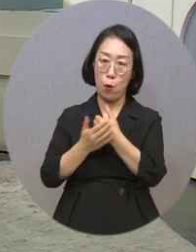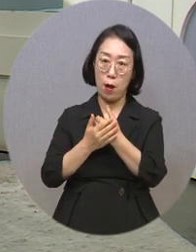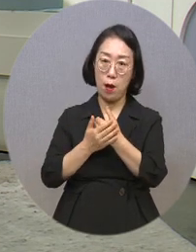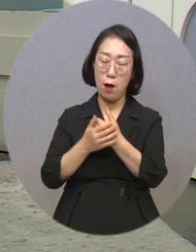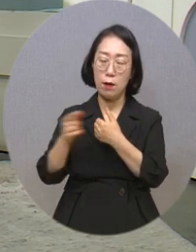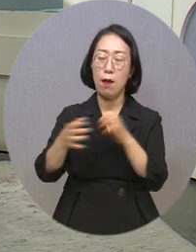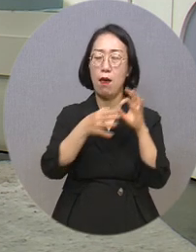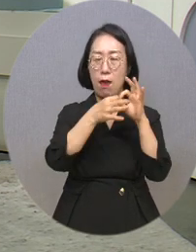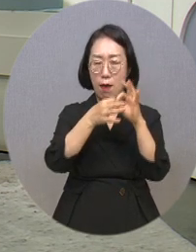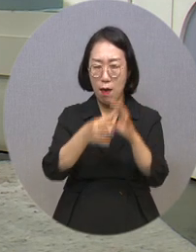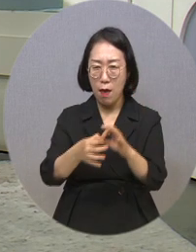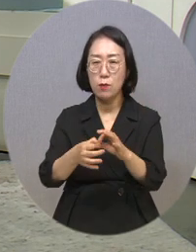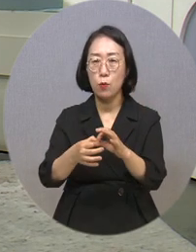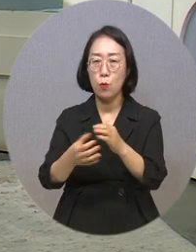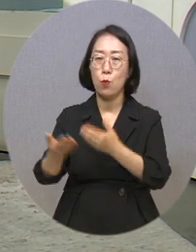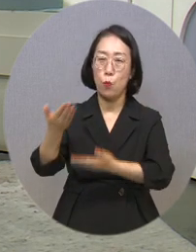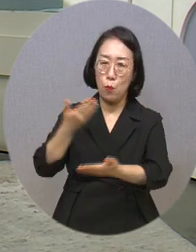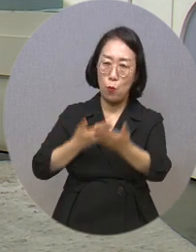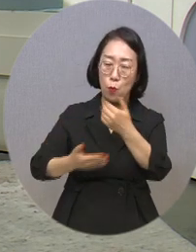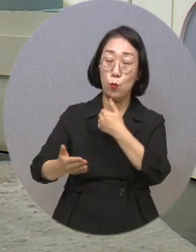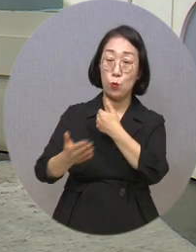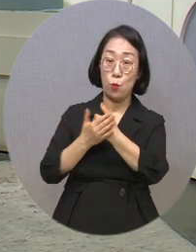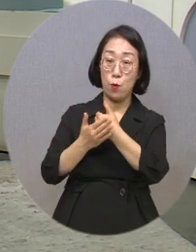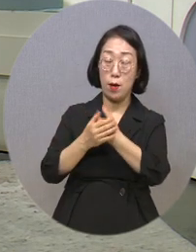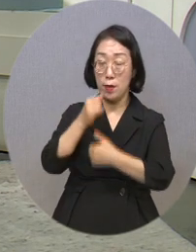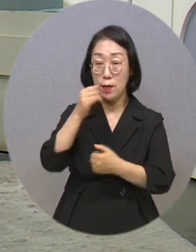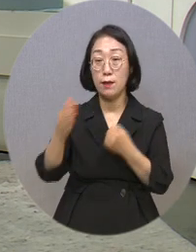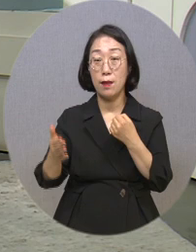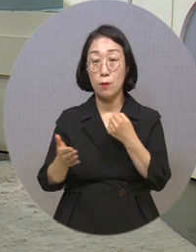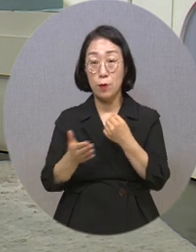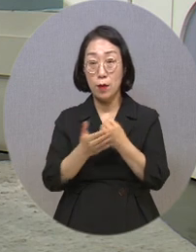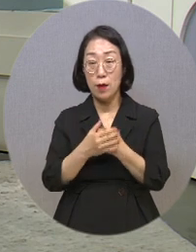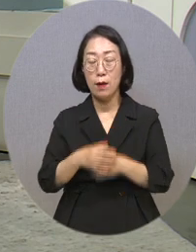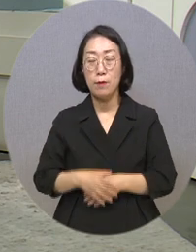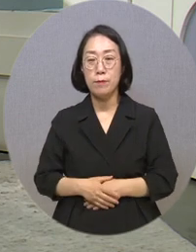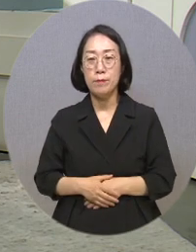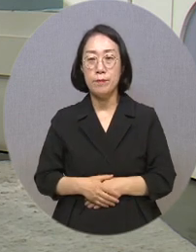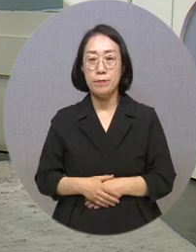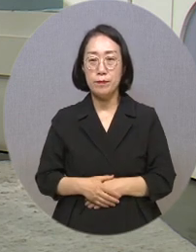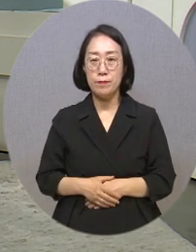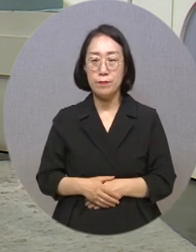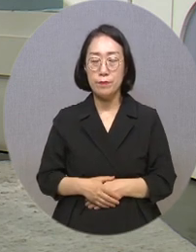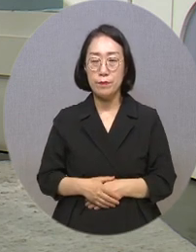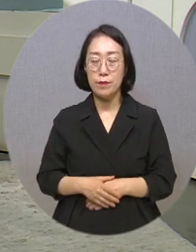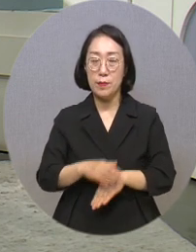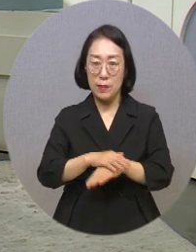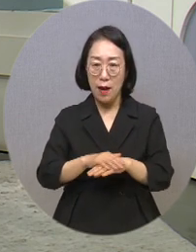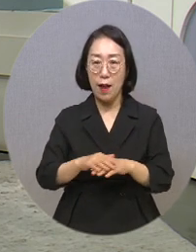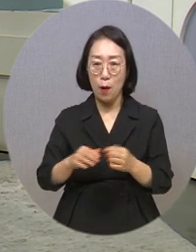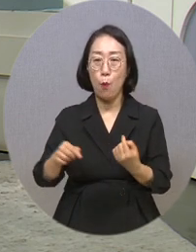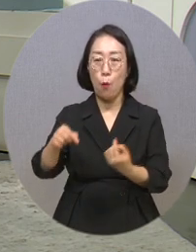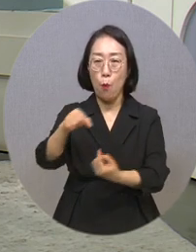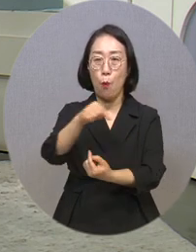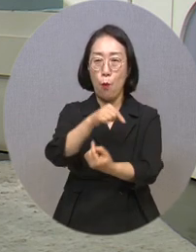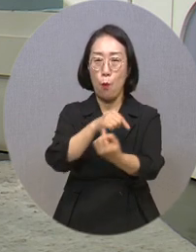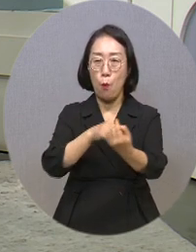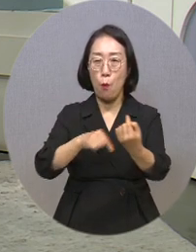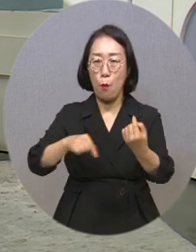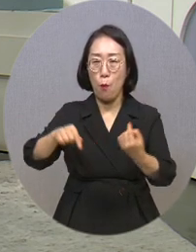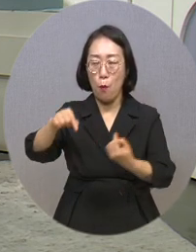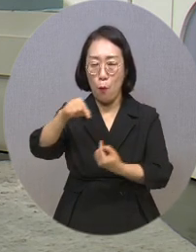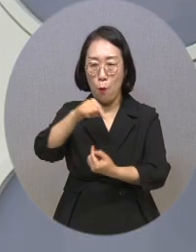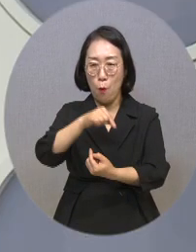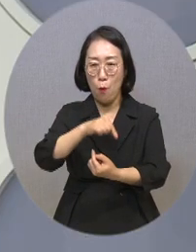돼서 지금은 이제 저기 그 나름대로 이제 굴러갈 정도는 되는데